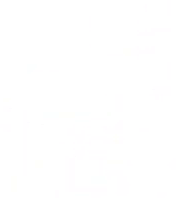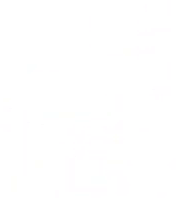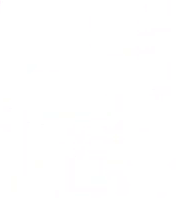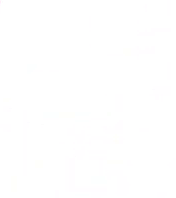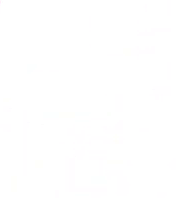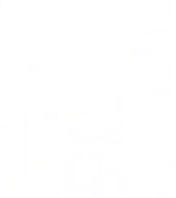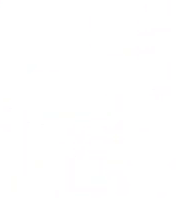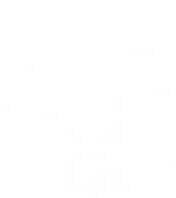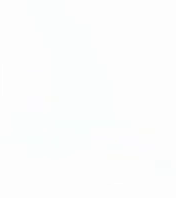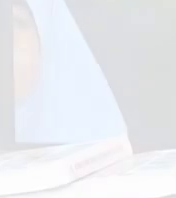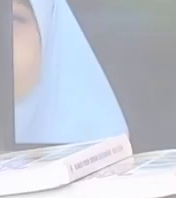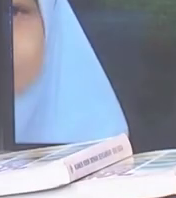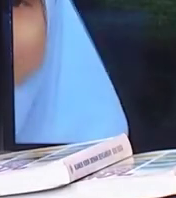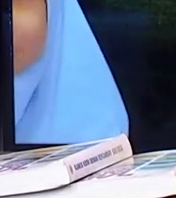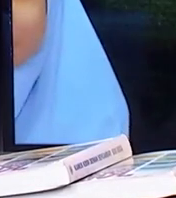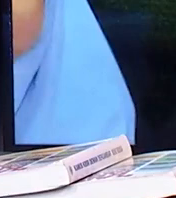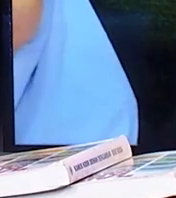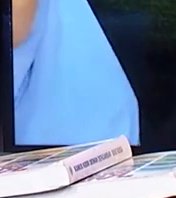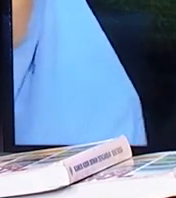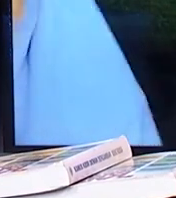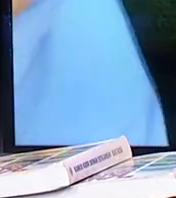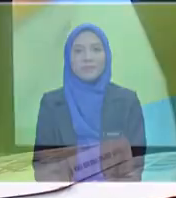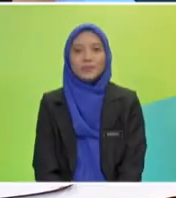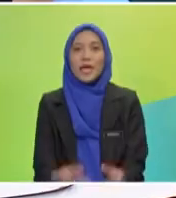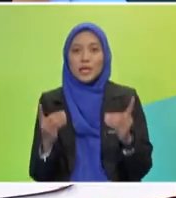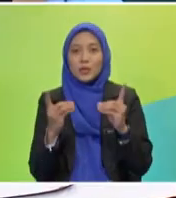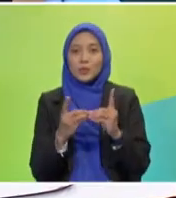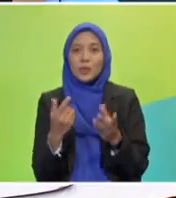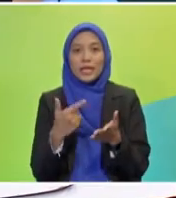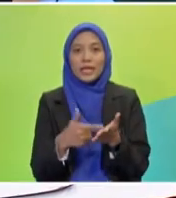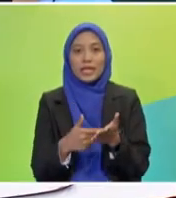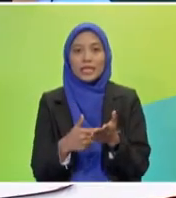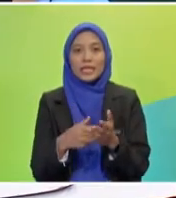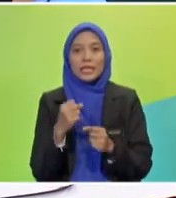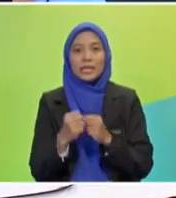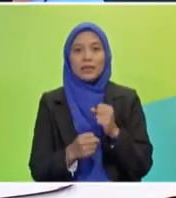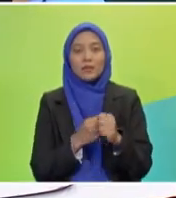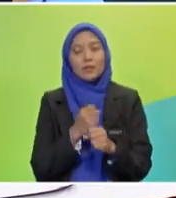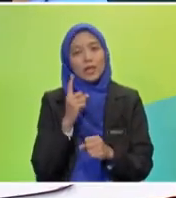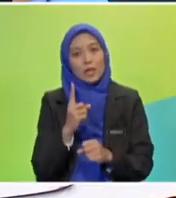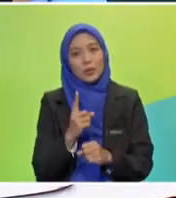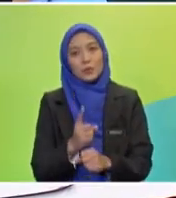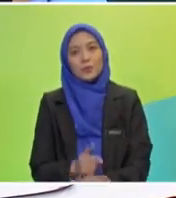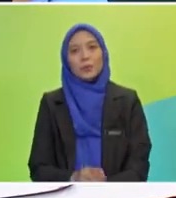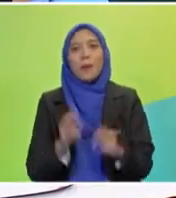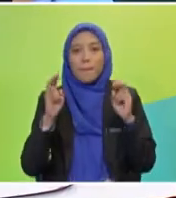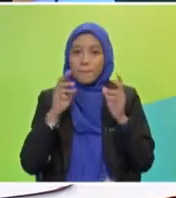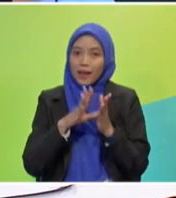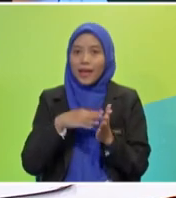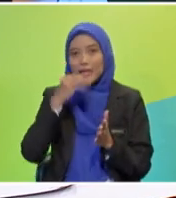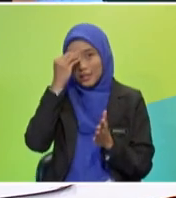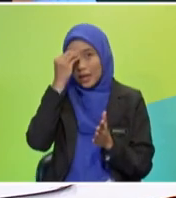TV KPM. Kembali kita di tahap 1 di Didik TV KPM. Jadi macam mana adik-adik